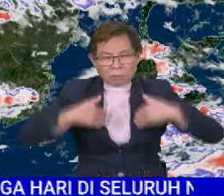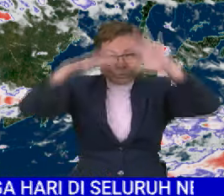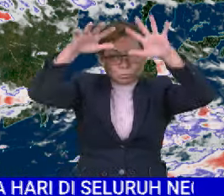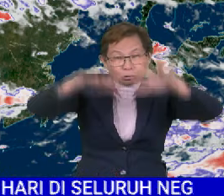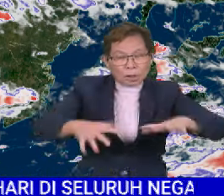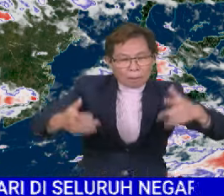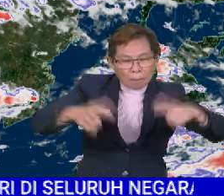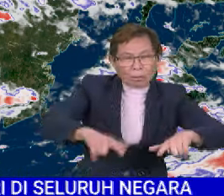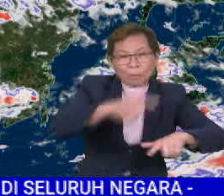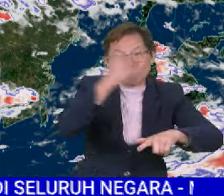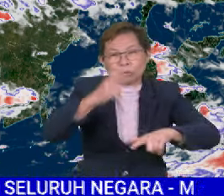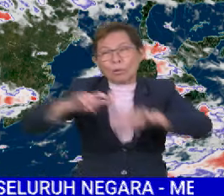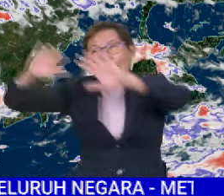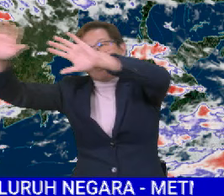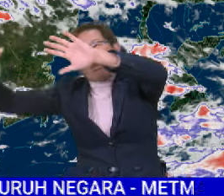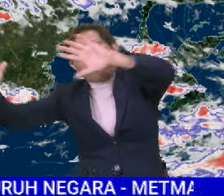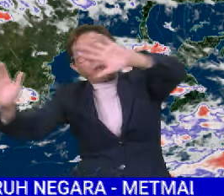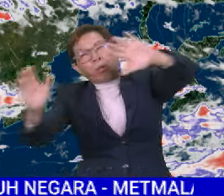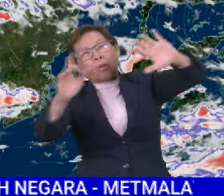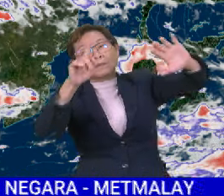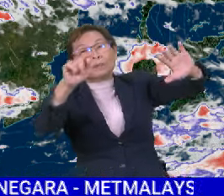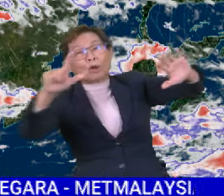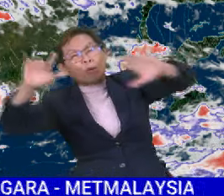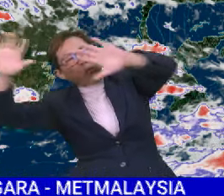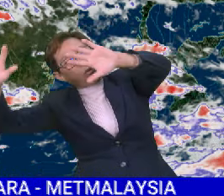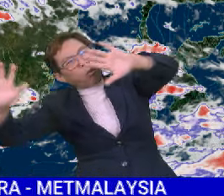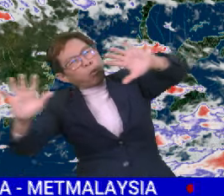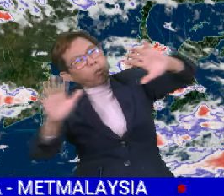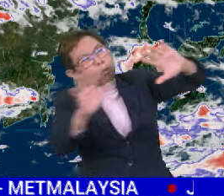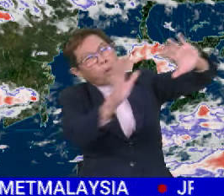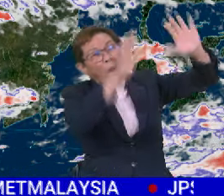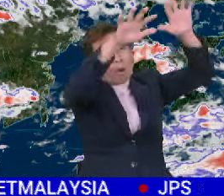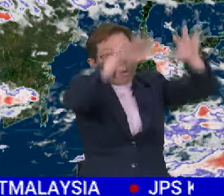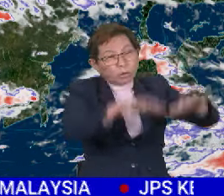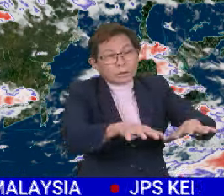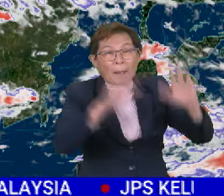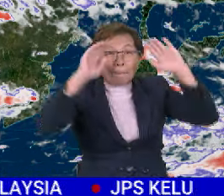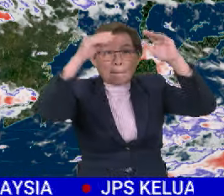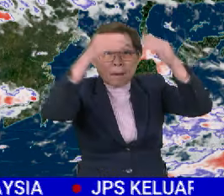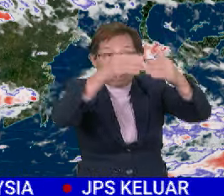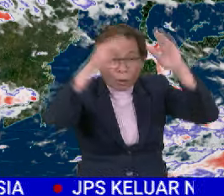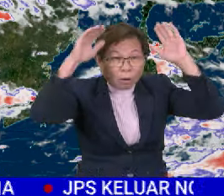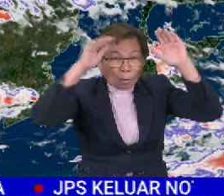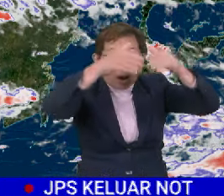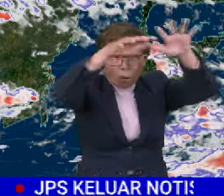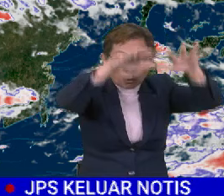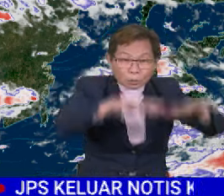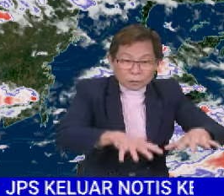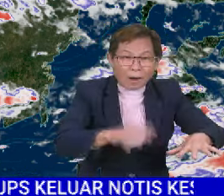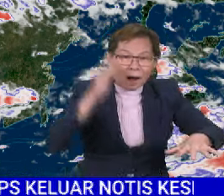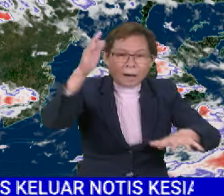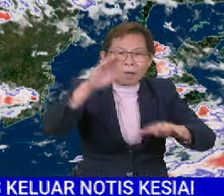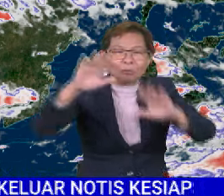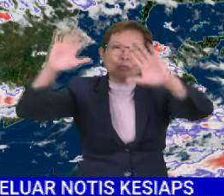dan memandangkan kita menerima pengaruh angin daripada arah timur laut, jadi hujan yang berlaku di kawasan Pahang, di bahagian Pahang ini, ianya